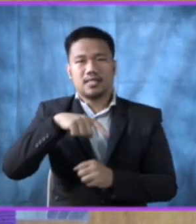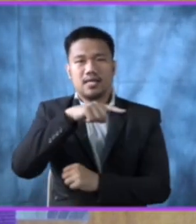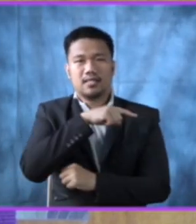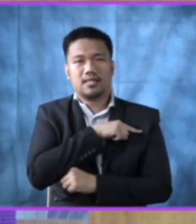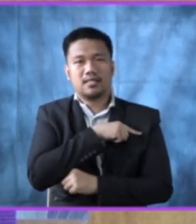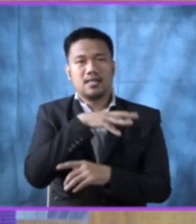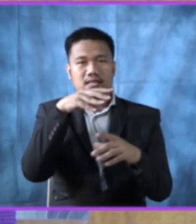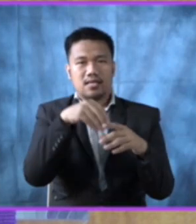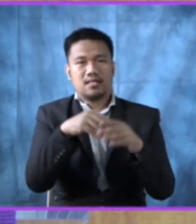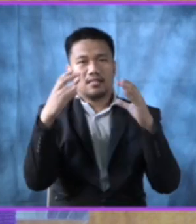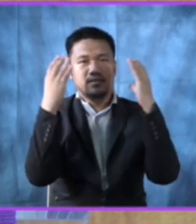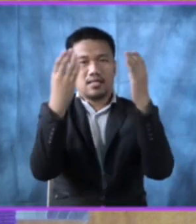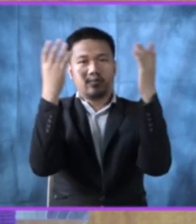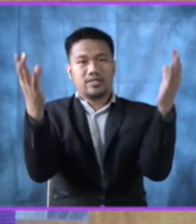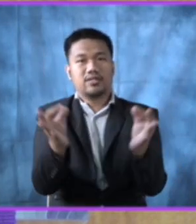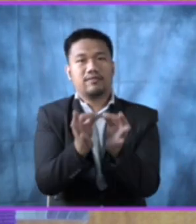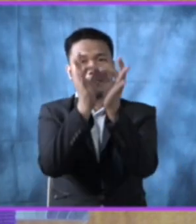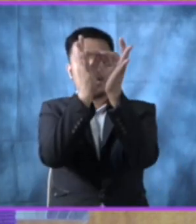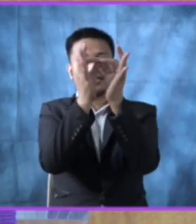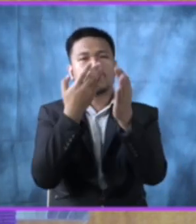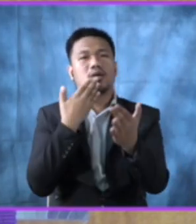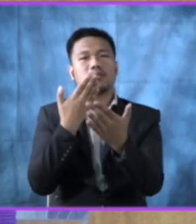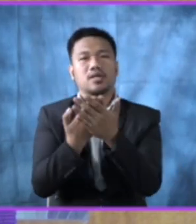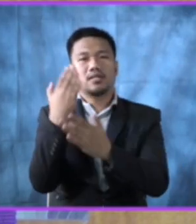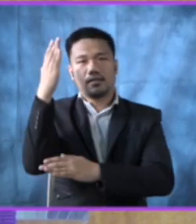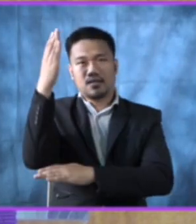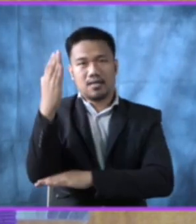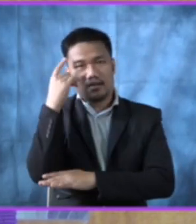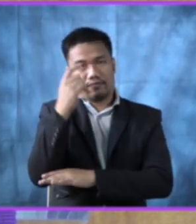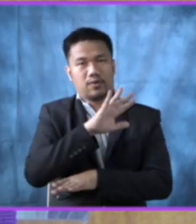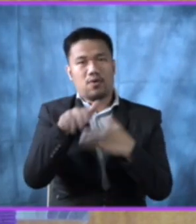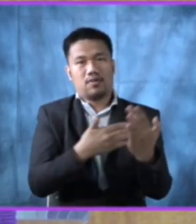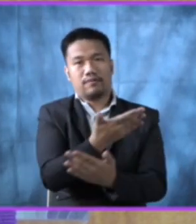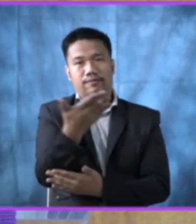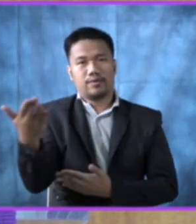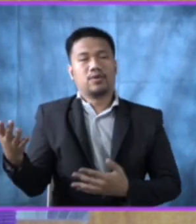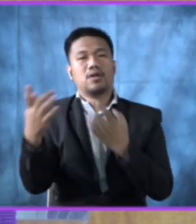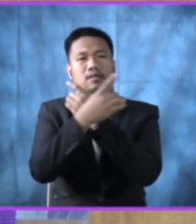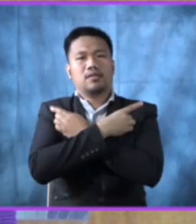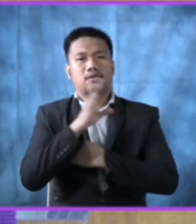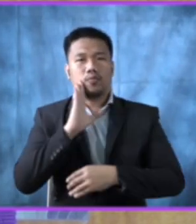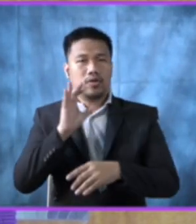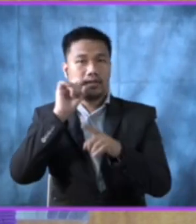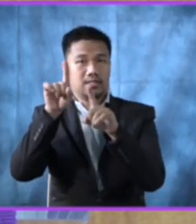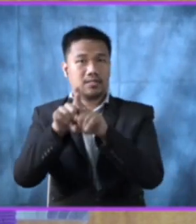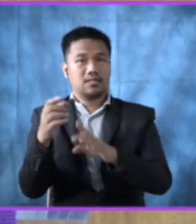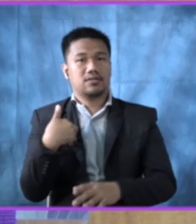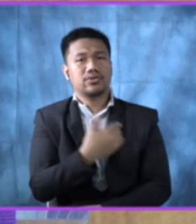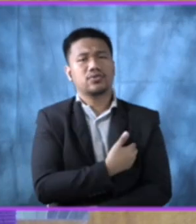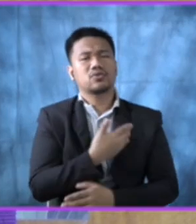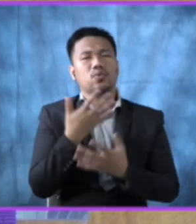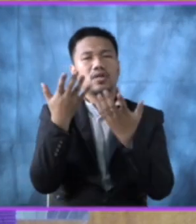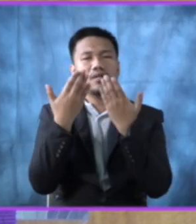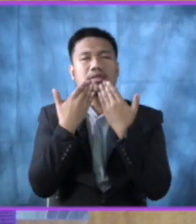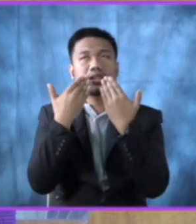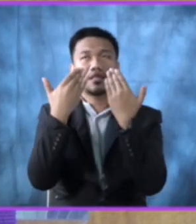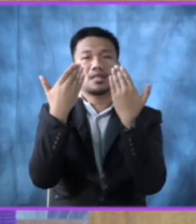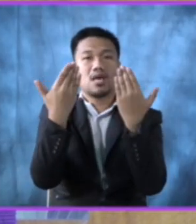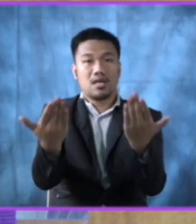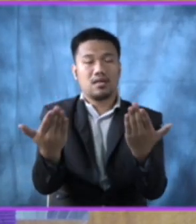sa pagdiriwang na ito. Magandang tanghali po sa inyo. No? Mga kapatid, tayo po ay nagpapasalamat sa